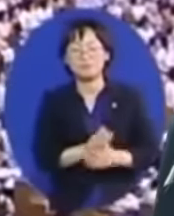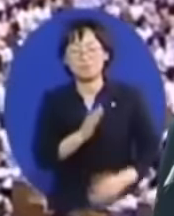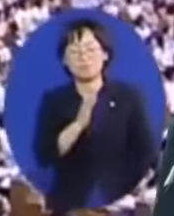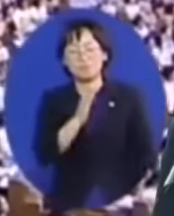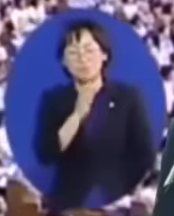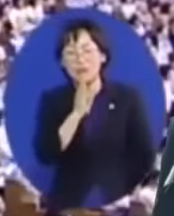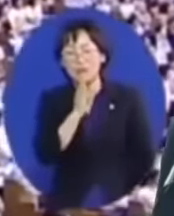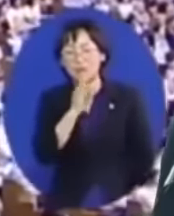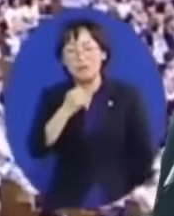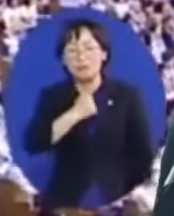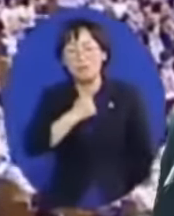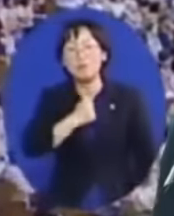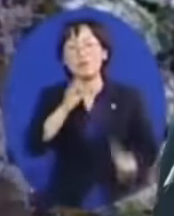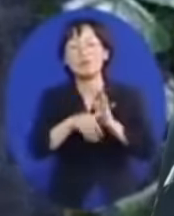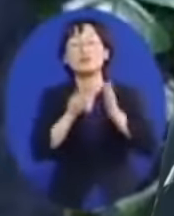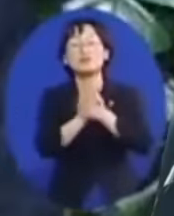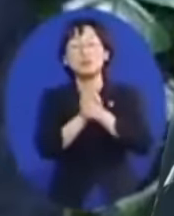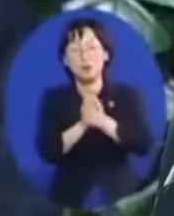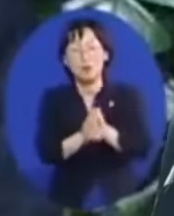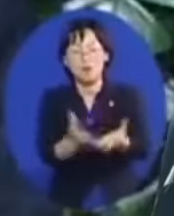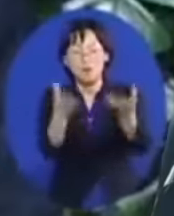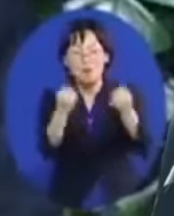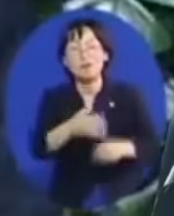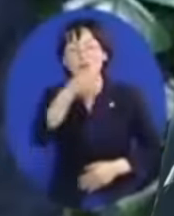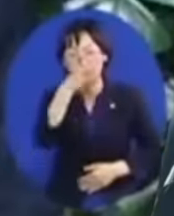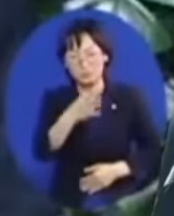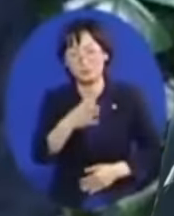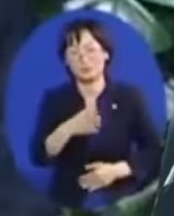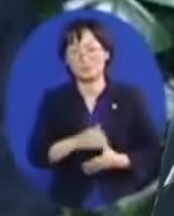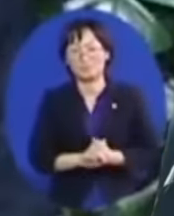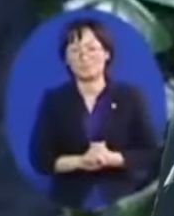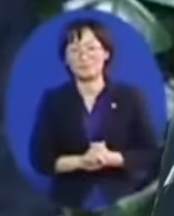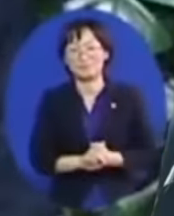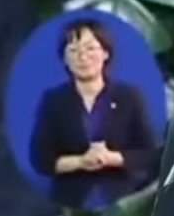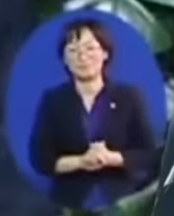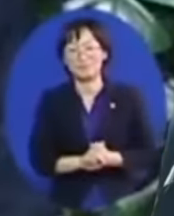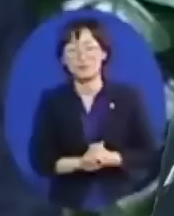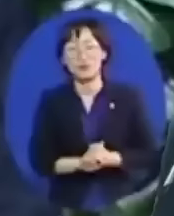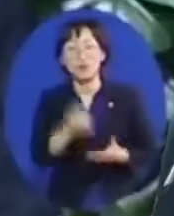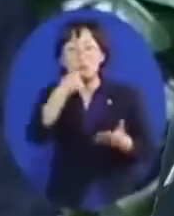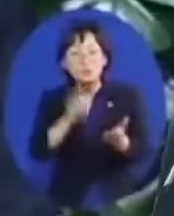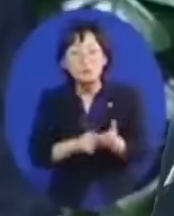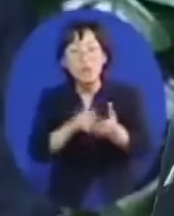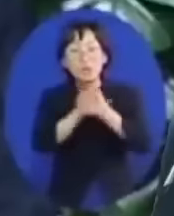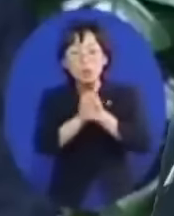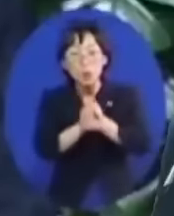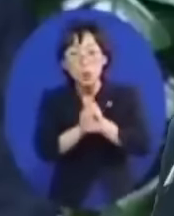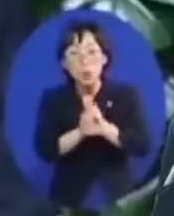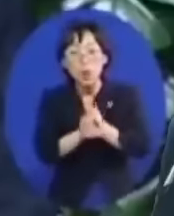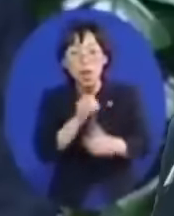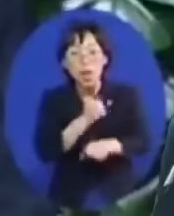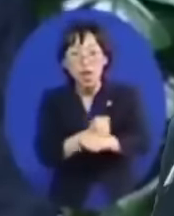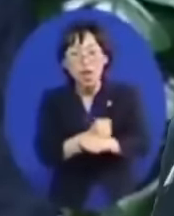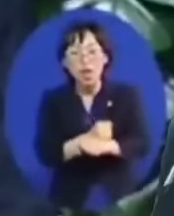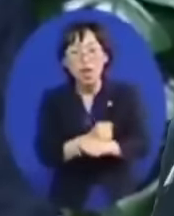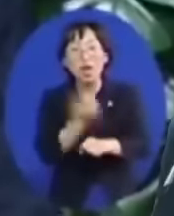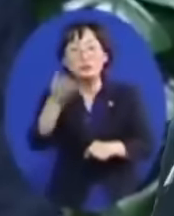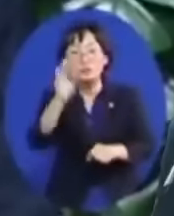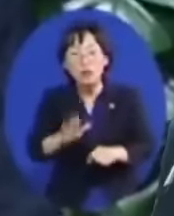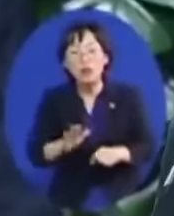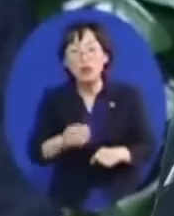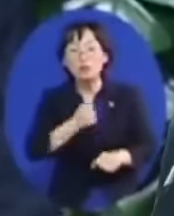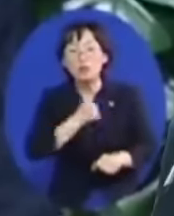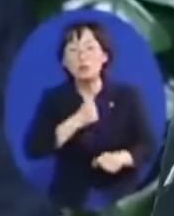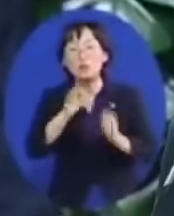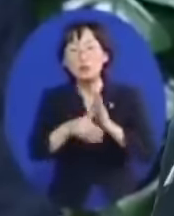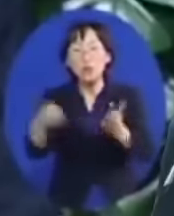정말로 답답할 때 기도라는 것은 얼마나 힘든지 모릅니다. 쉽게 기도하라고 하지만은 답답할 때 엎드려